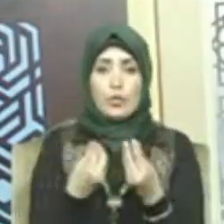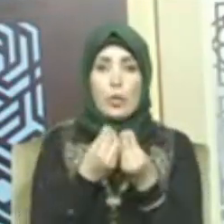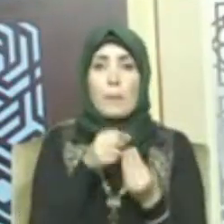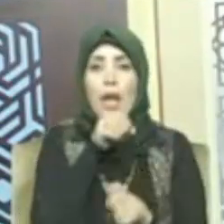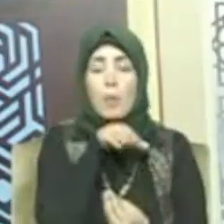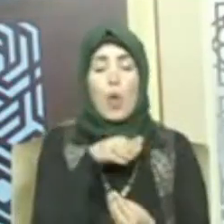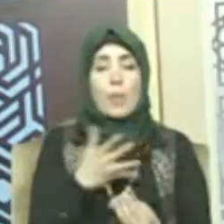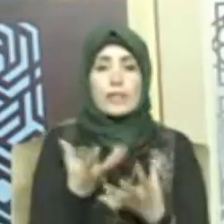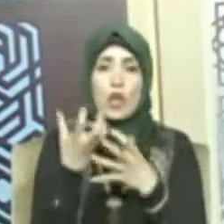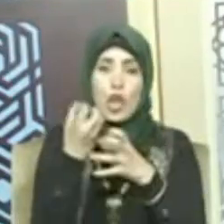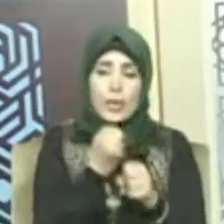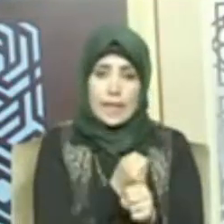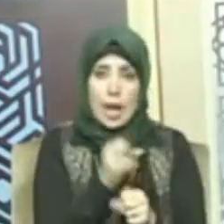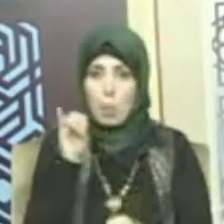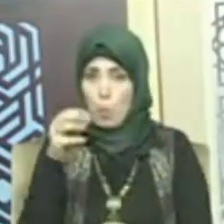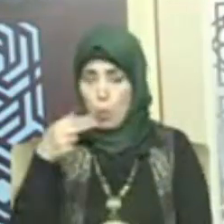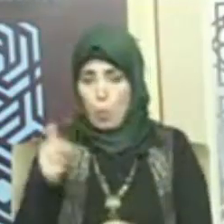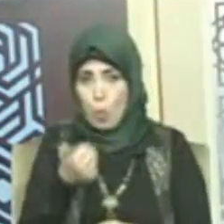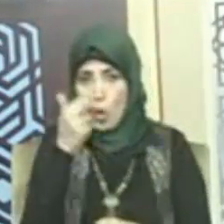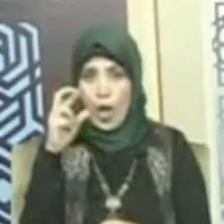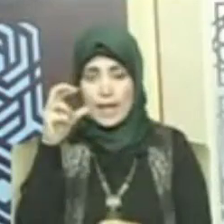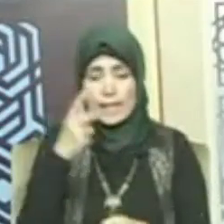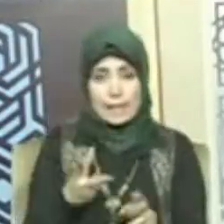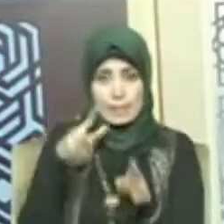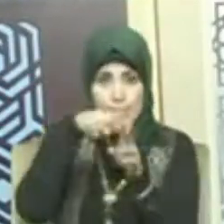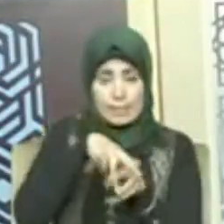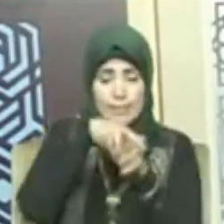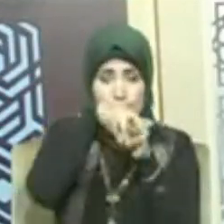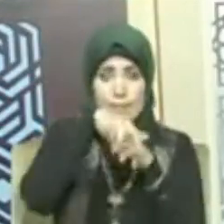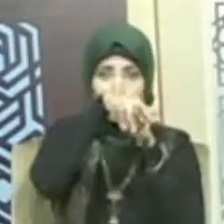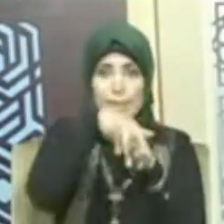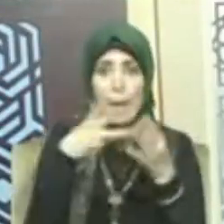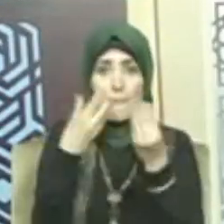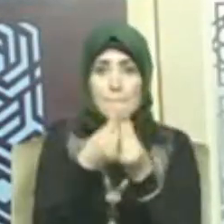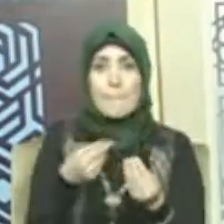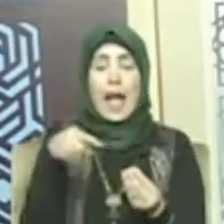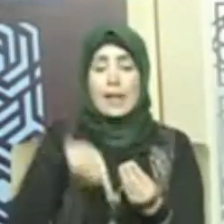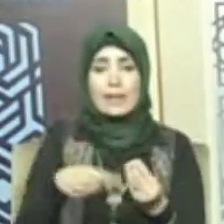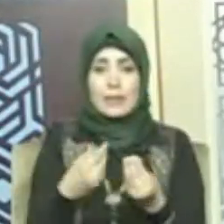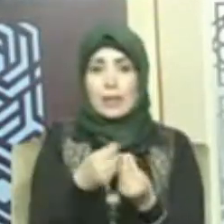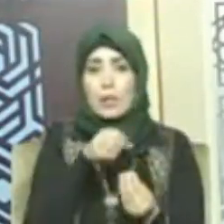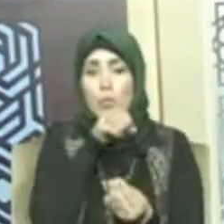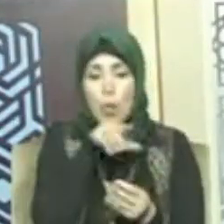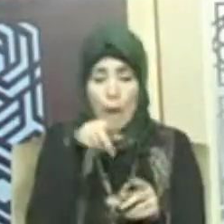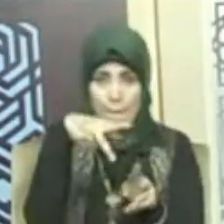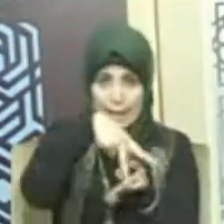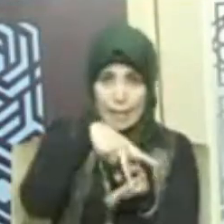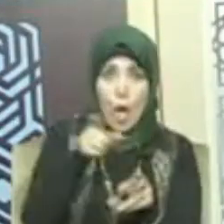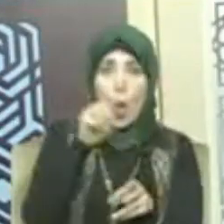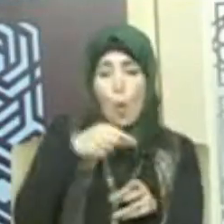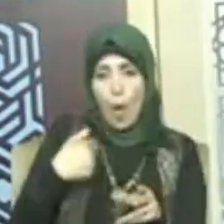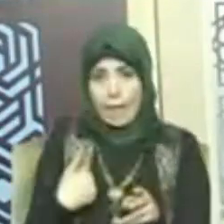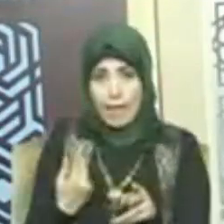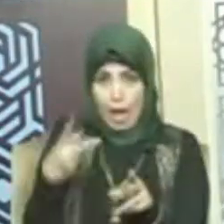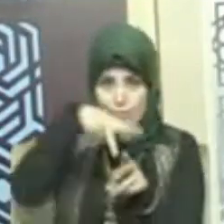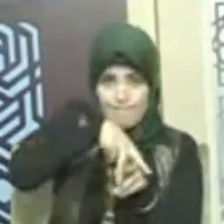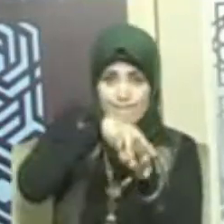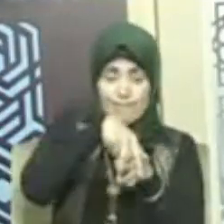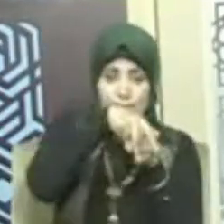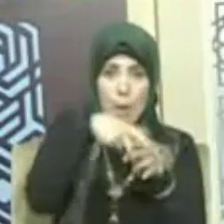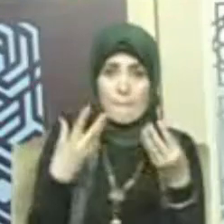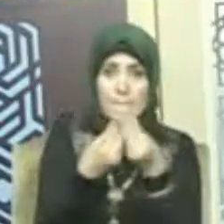الله عليه وسلم، أي أركب خلفه على دابة، فقال: يا معاذ،